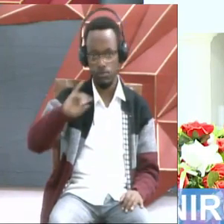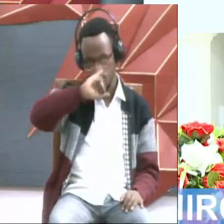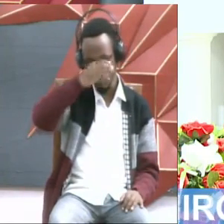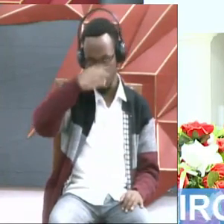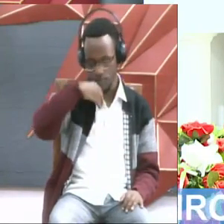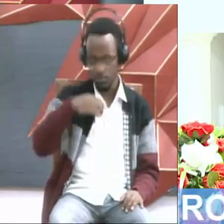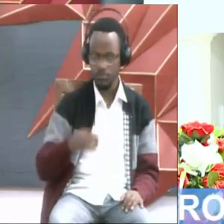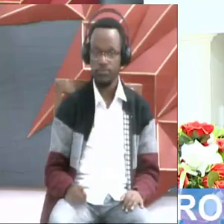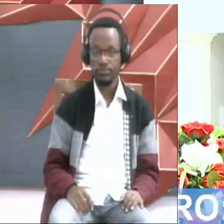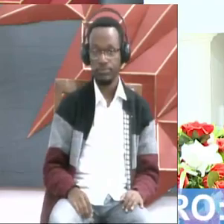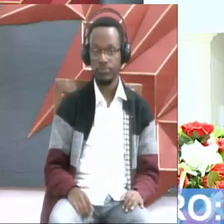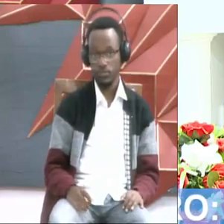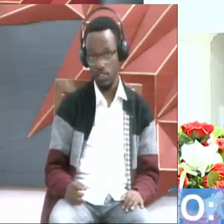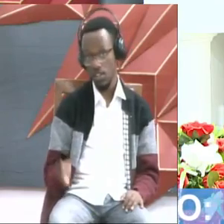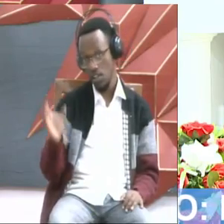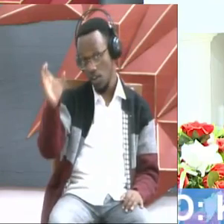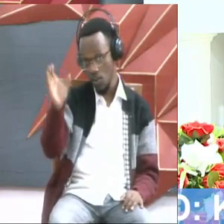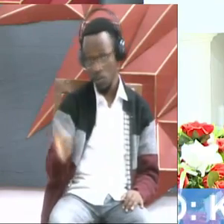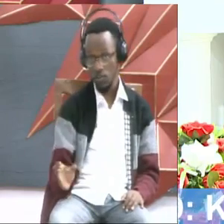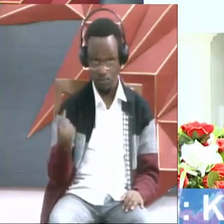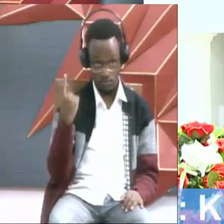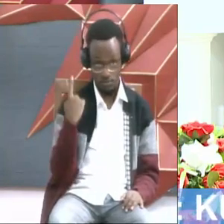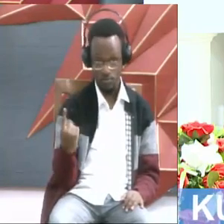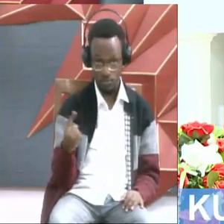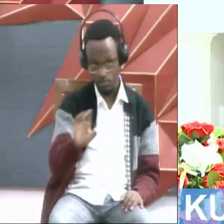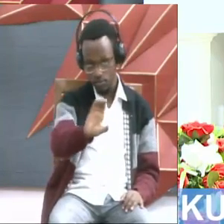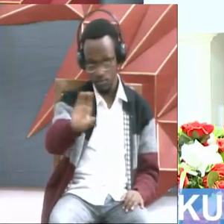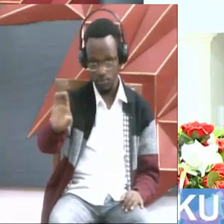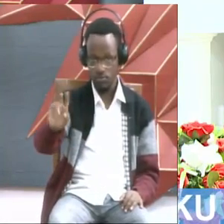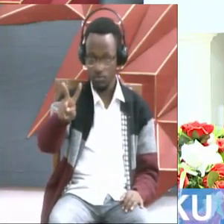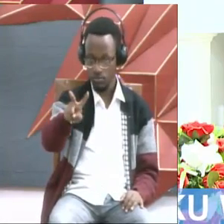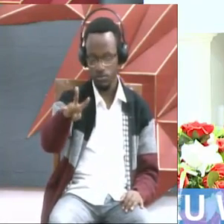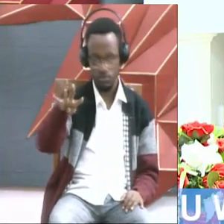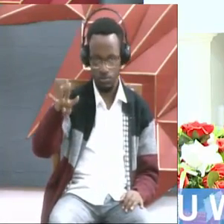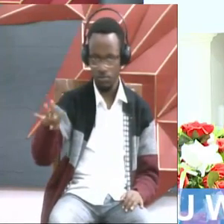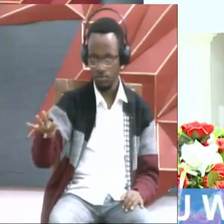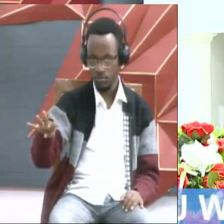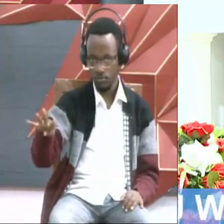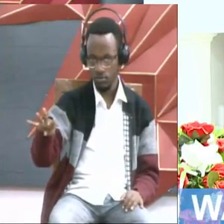verset 24. Le verset 24 de Jude. Ariko.